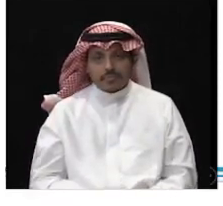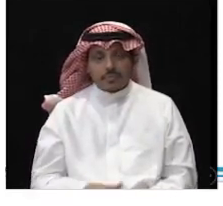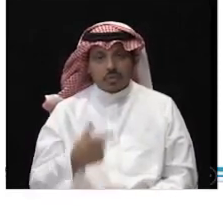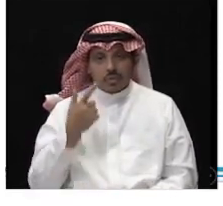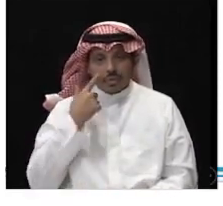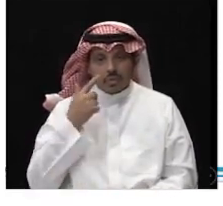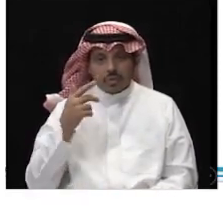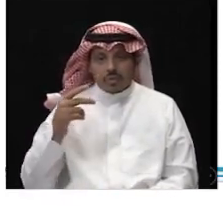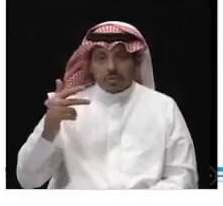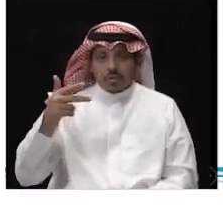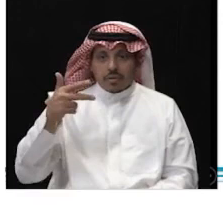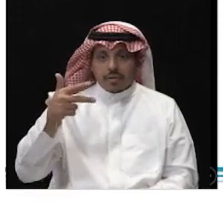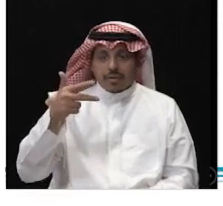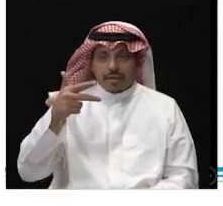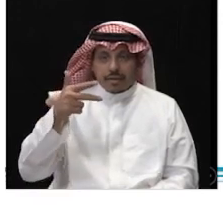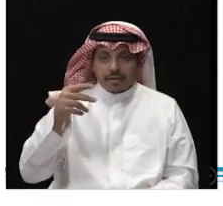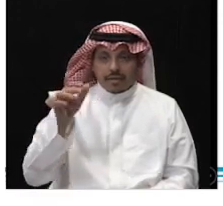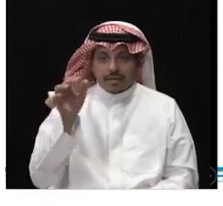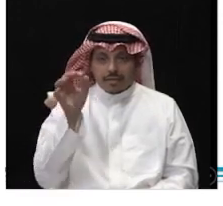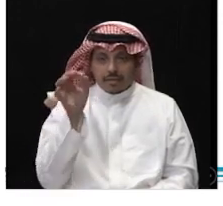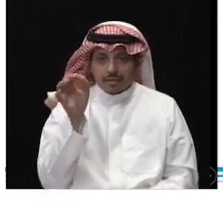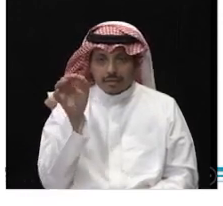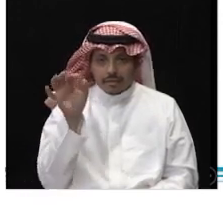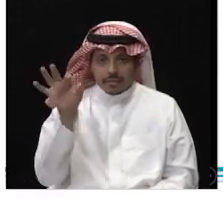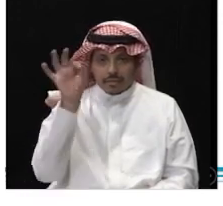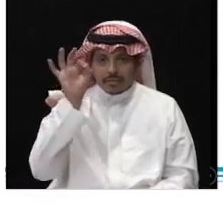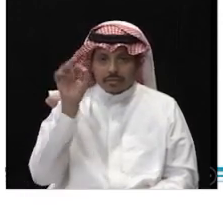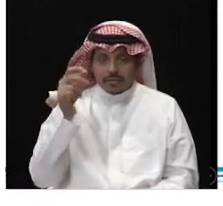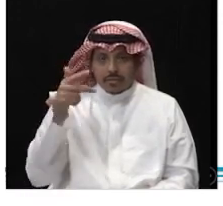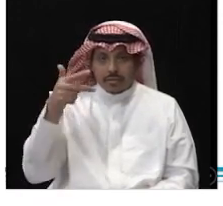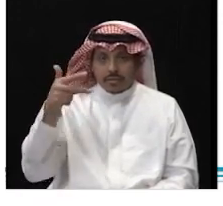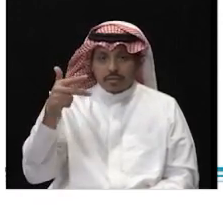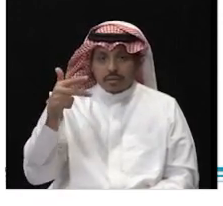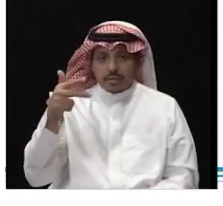هنا نجرد حرف الغاء مع